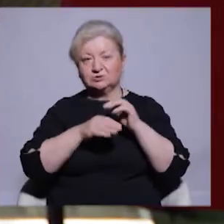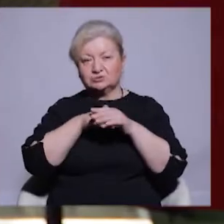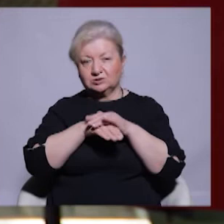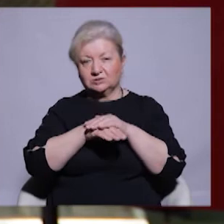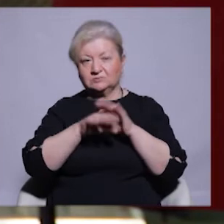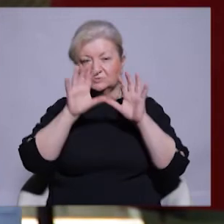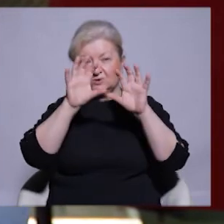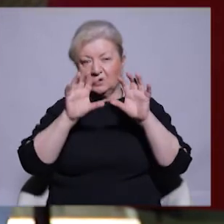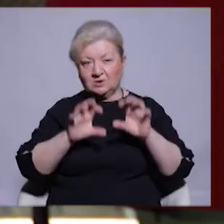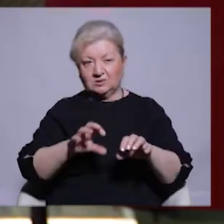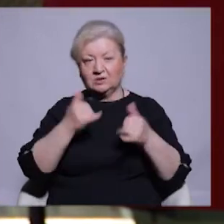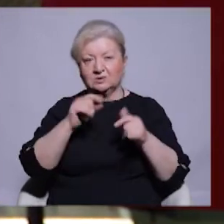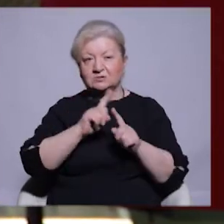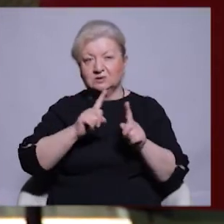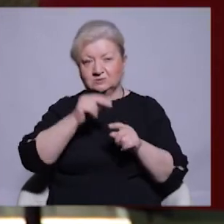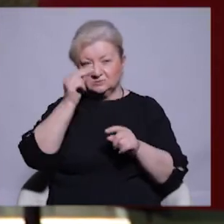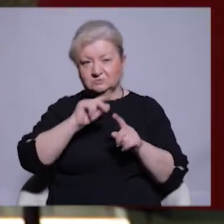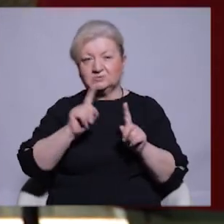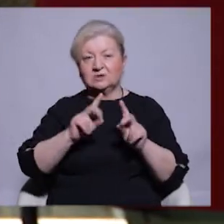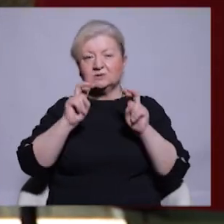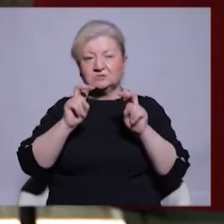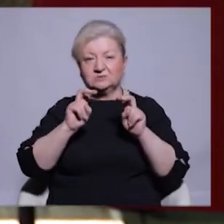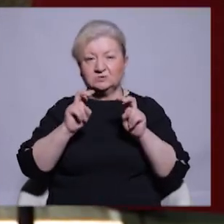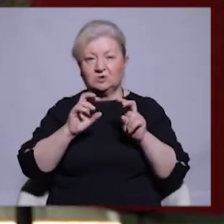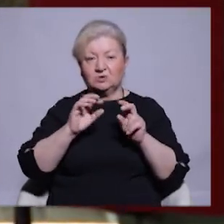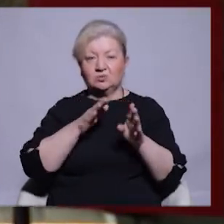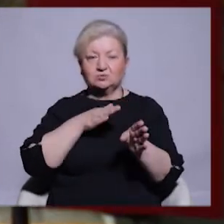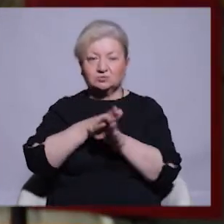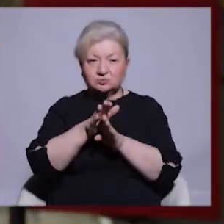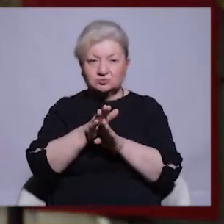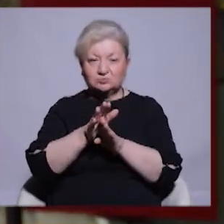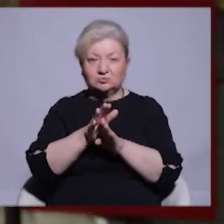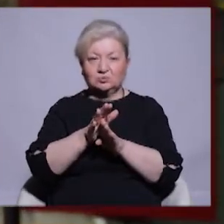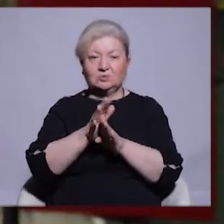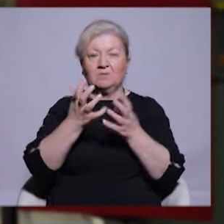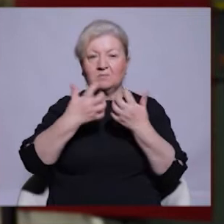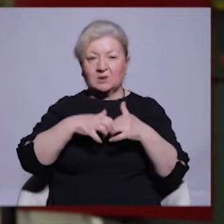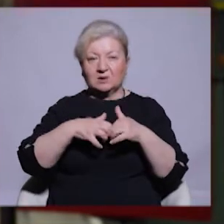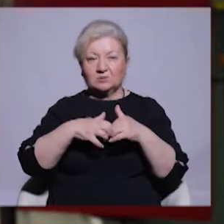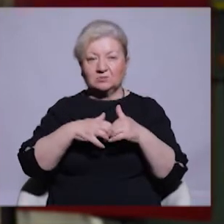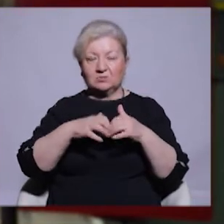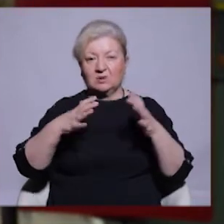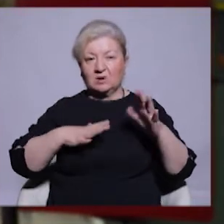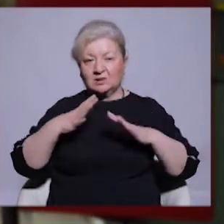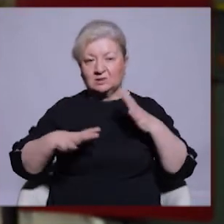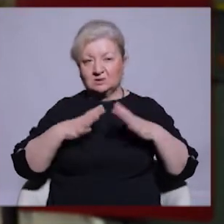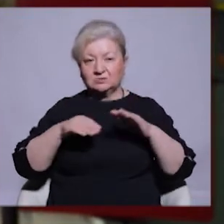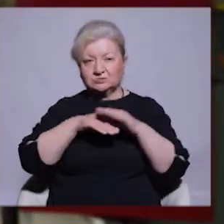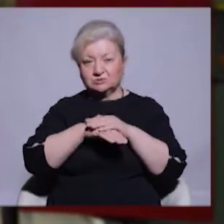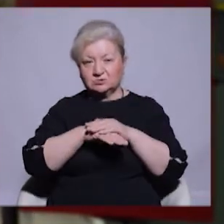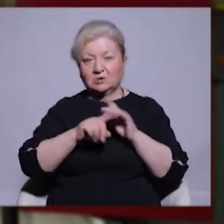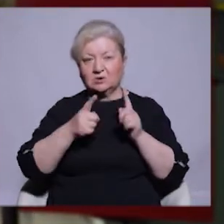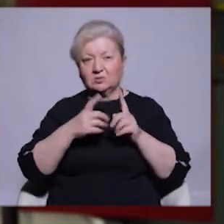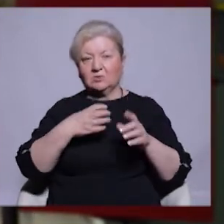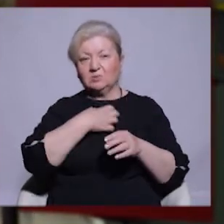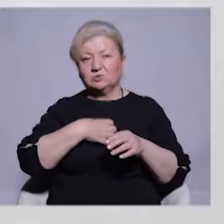რას გავივლით დღეს? რას ნიშნავს სრული და მექანიკური ენერგიის შენახვა? რატომაა ეს ასე მნიშვნელოვანი?